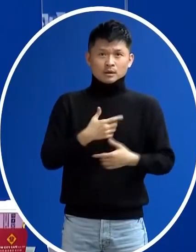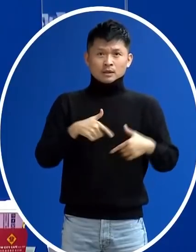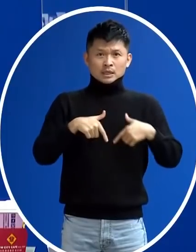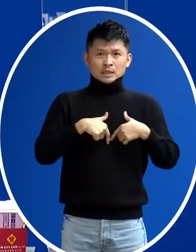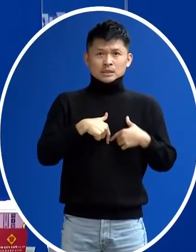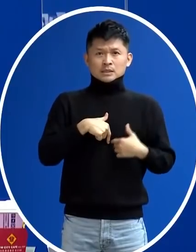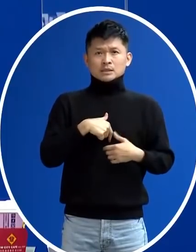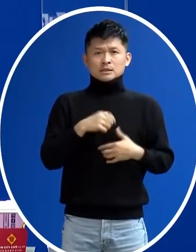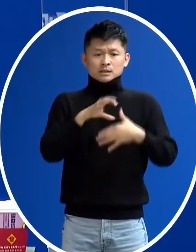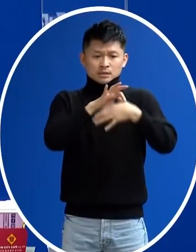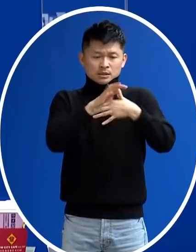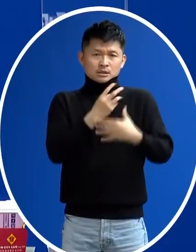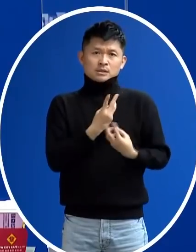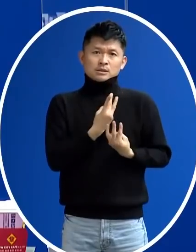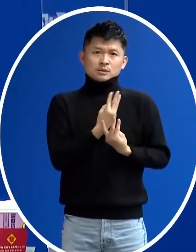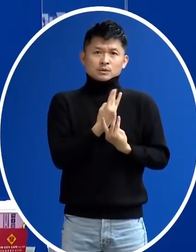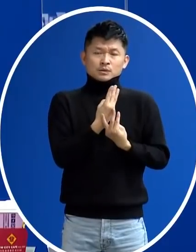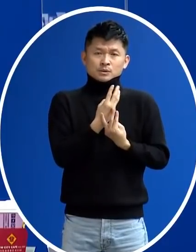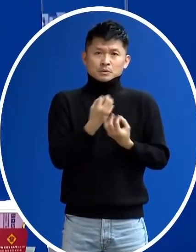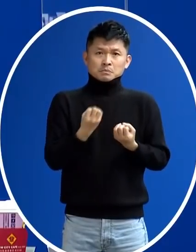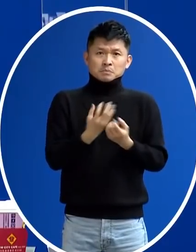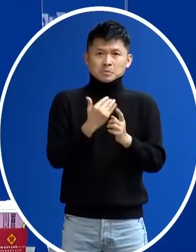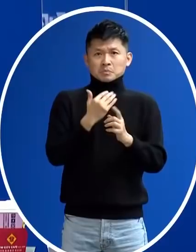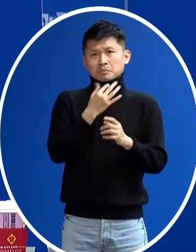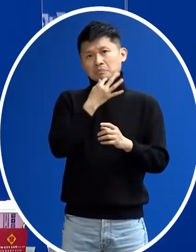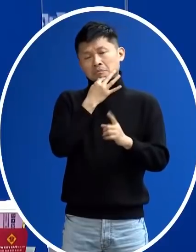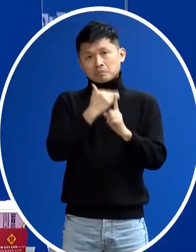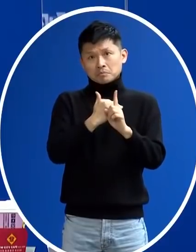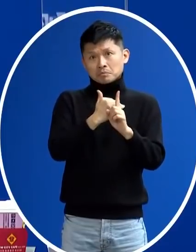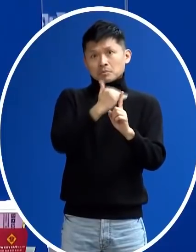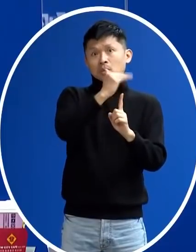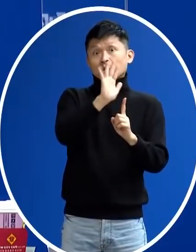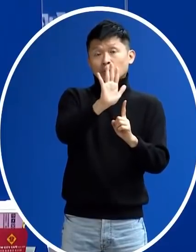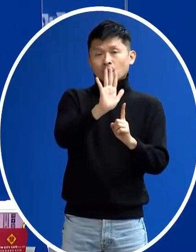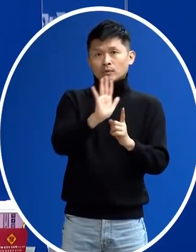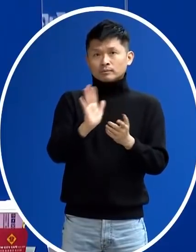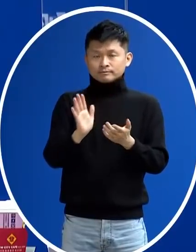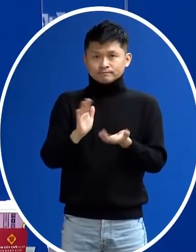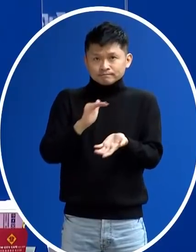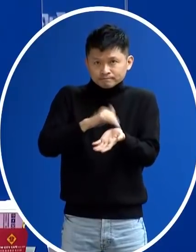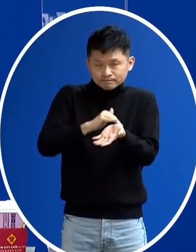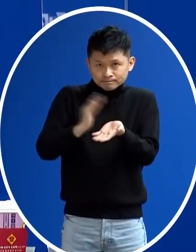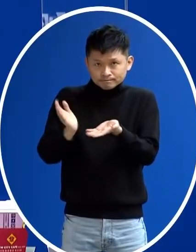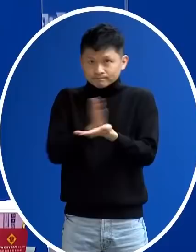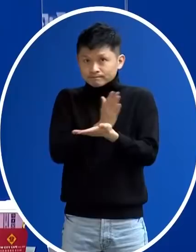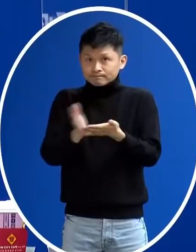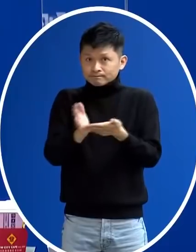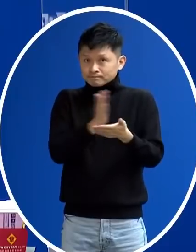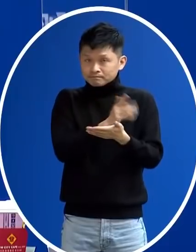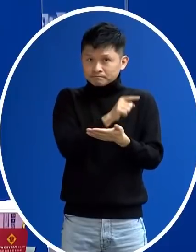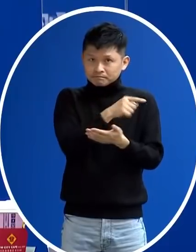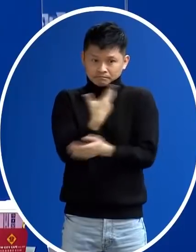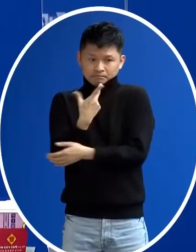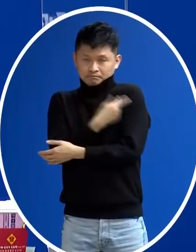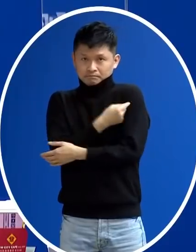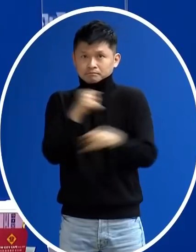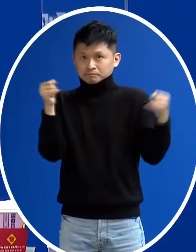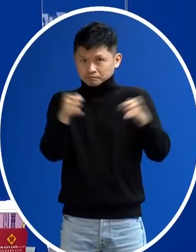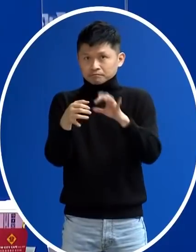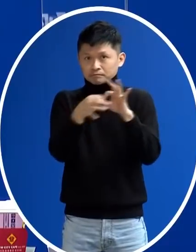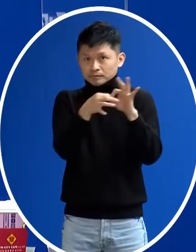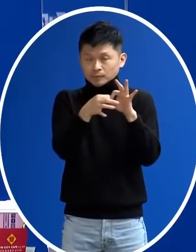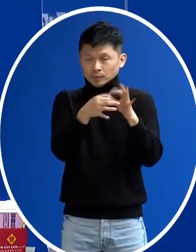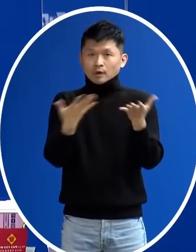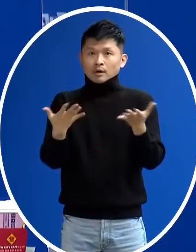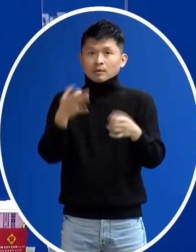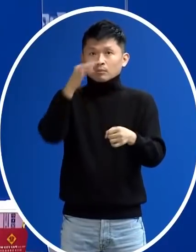上升的一个证据嘛哈，所以根据这个判断就是有关哈，所以给予这个救